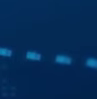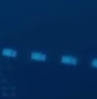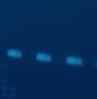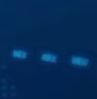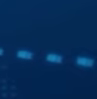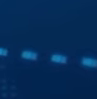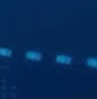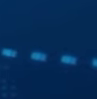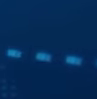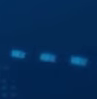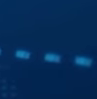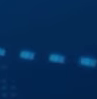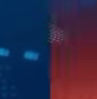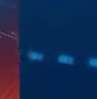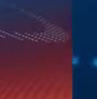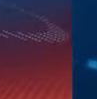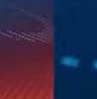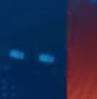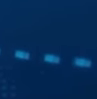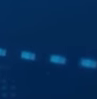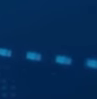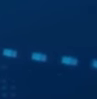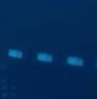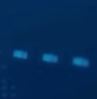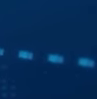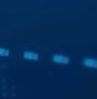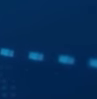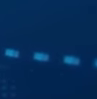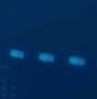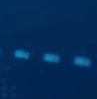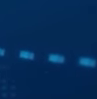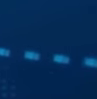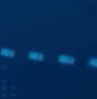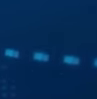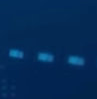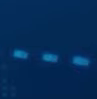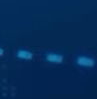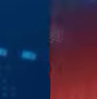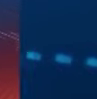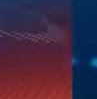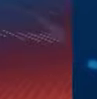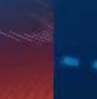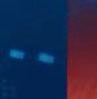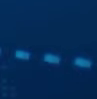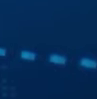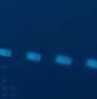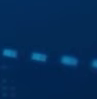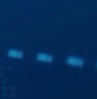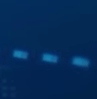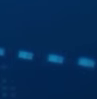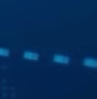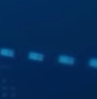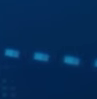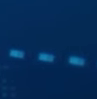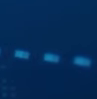ақш доллары 384 теңге 13 тиын. Евро 435 теңге 18 тиын. Ресей